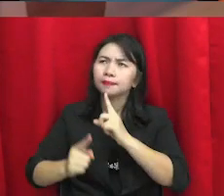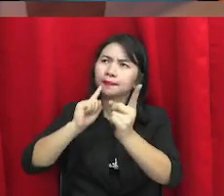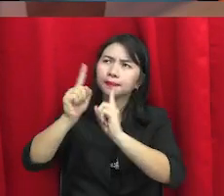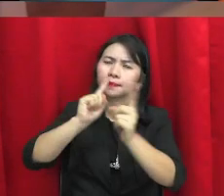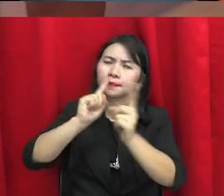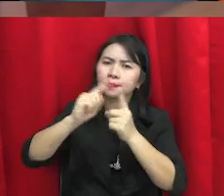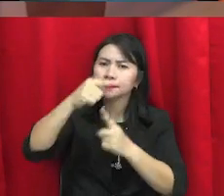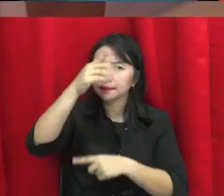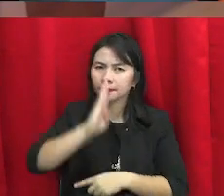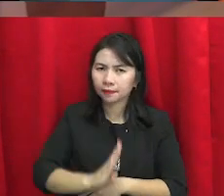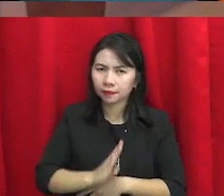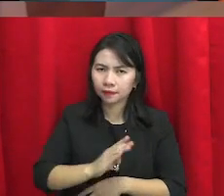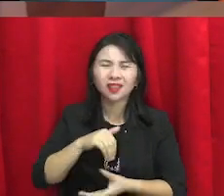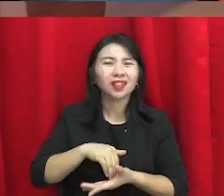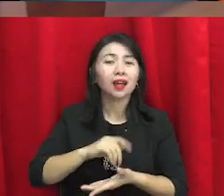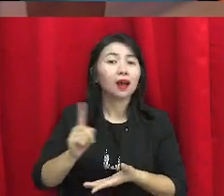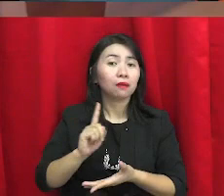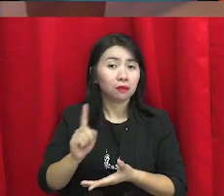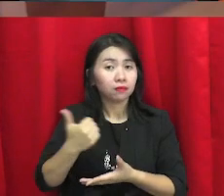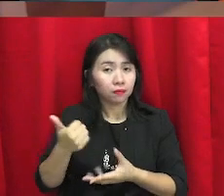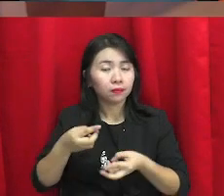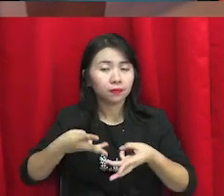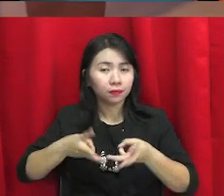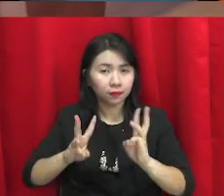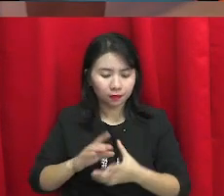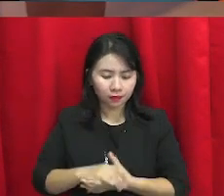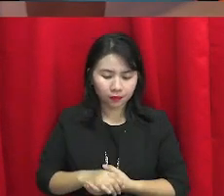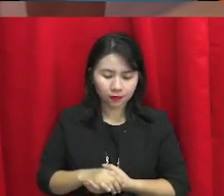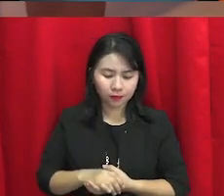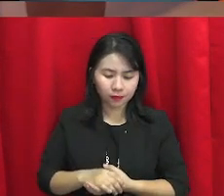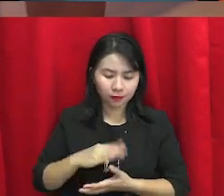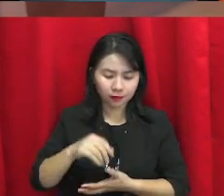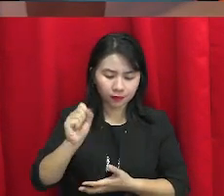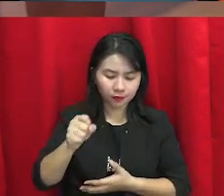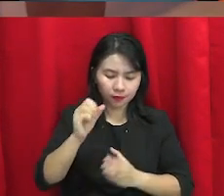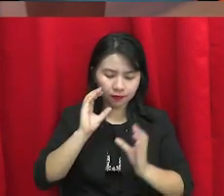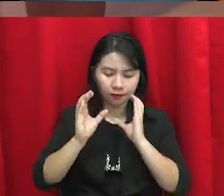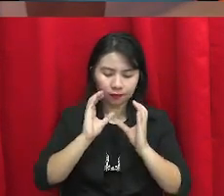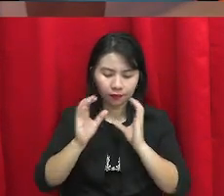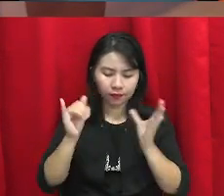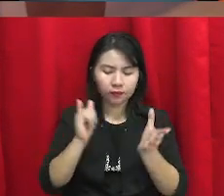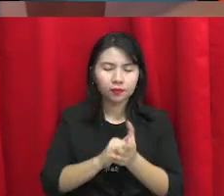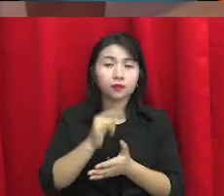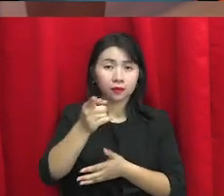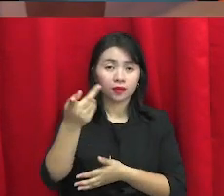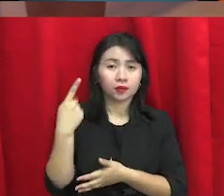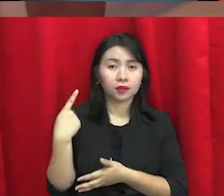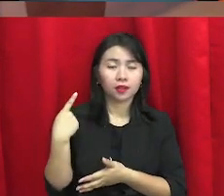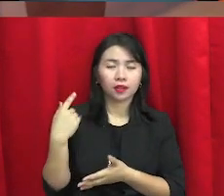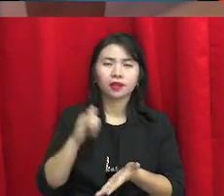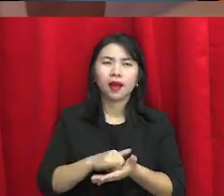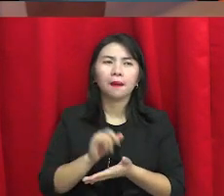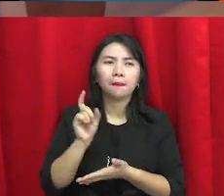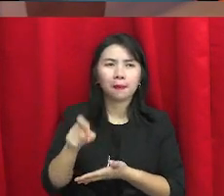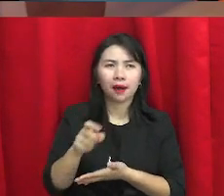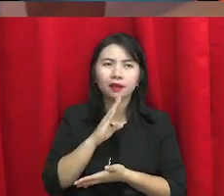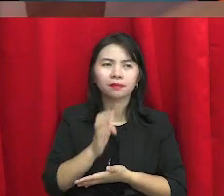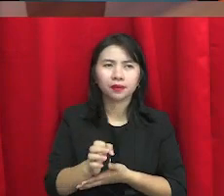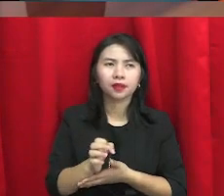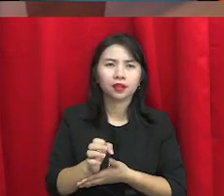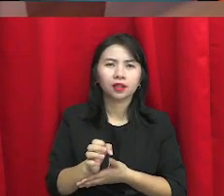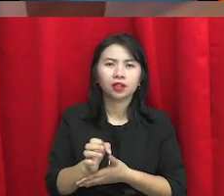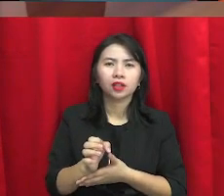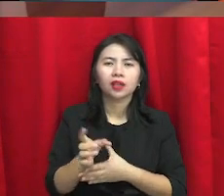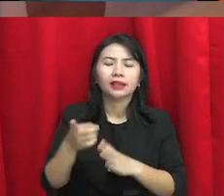Hindi lamang po yan. Ano pa? You see, yung communication na meron kayo, it should be an intimate